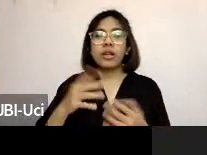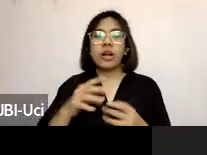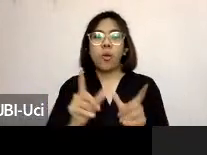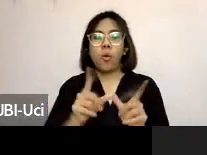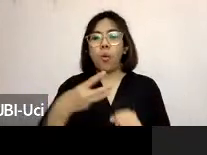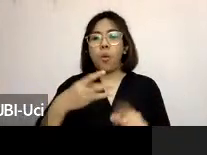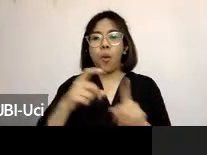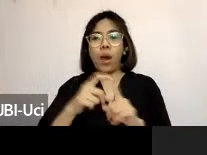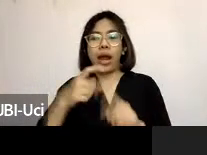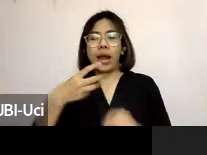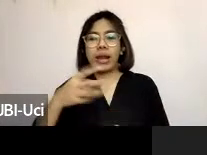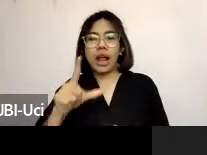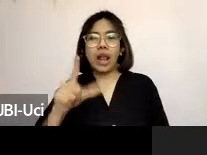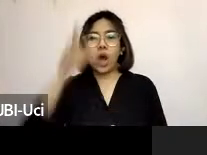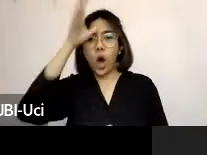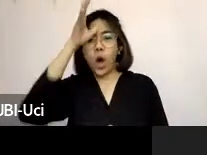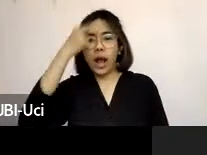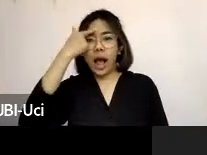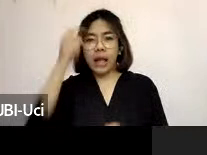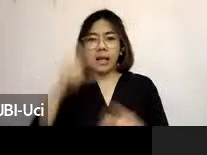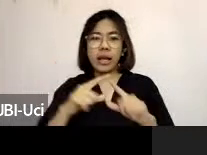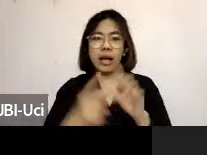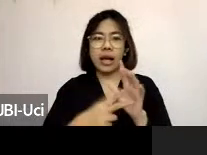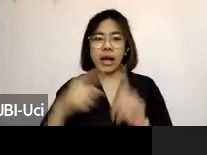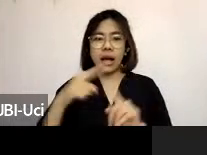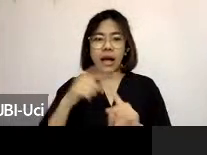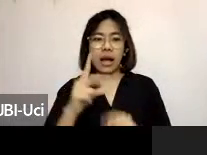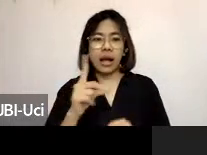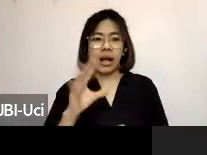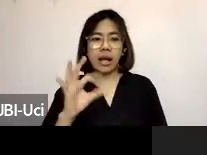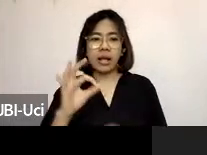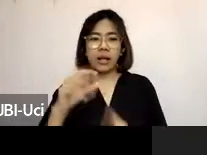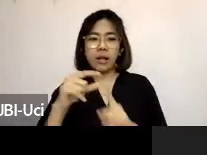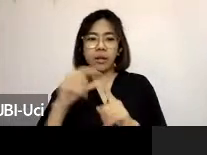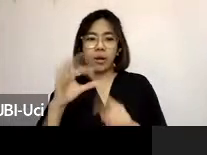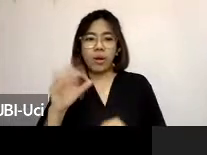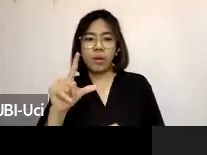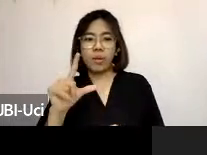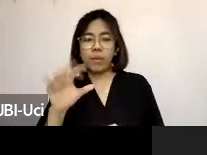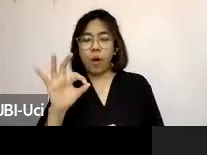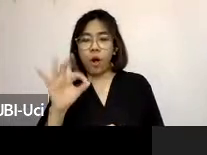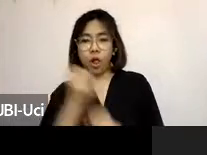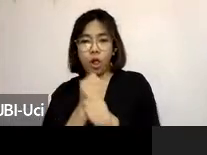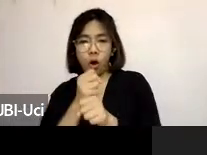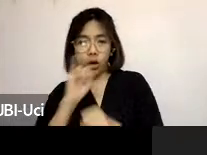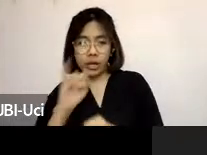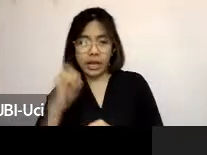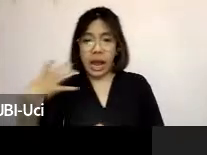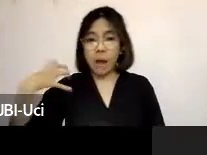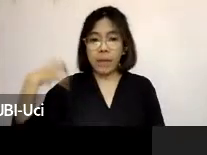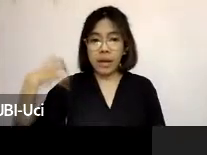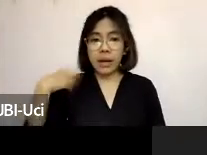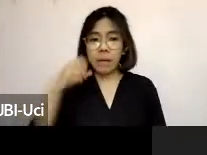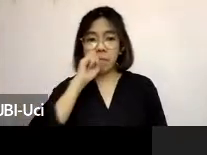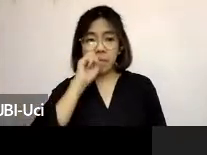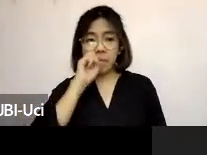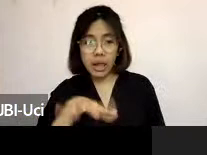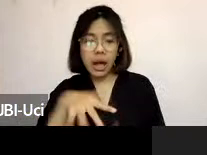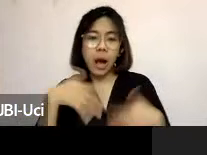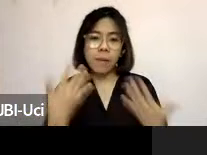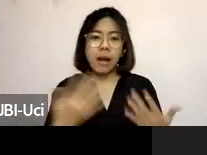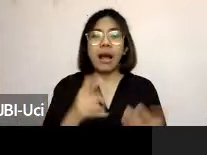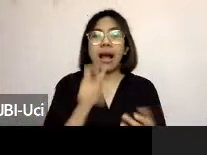Amerika juga mengingatkan bahwa towards his concert leader with Open Faith streaming kata